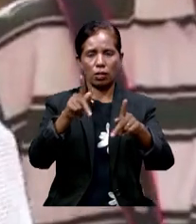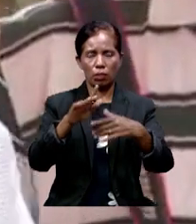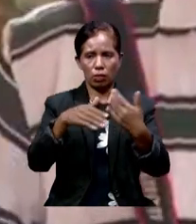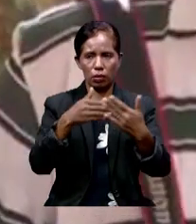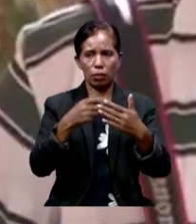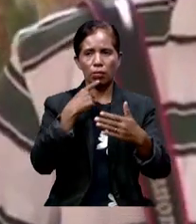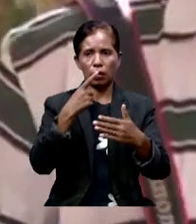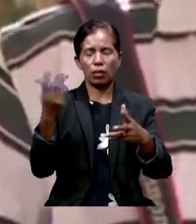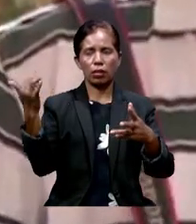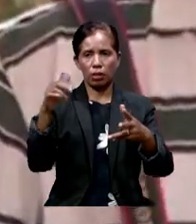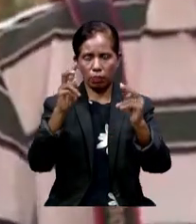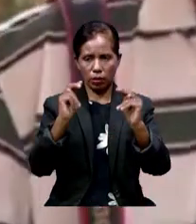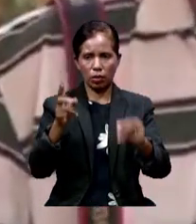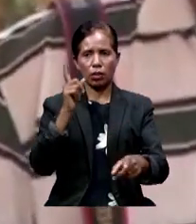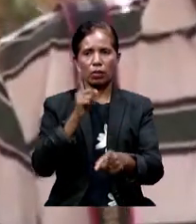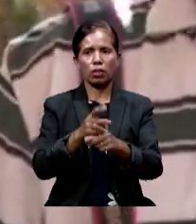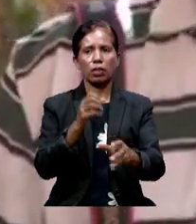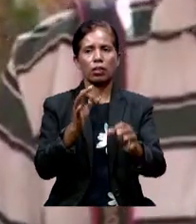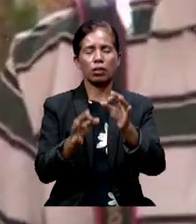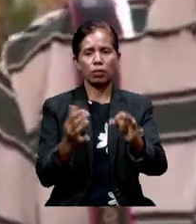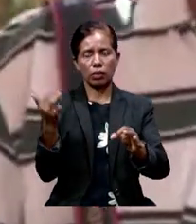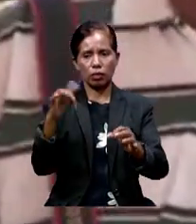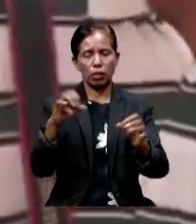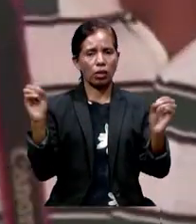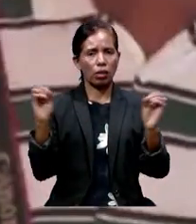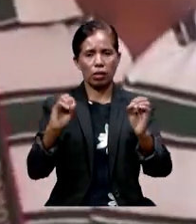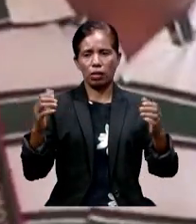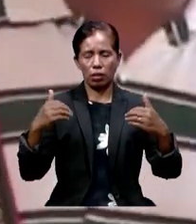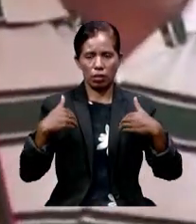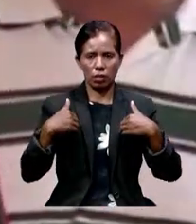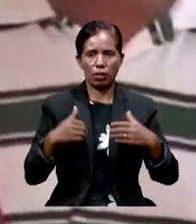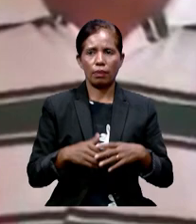dia sir persija tebes karek sir laia